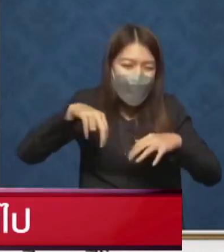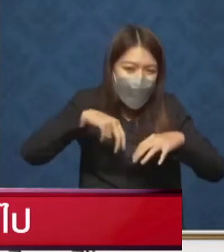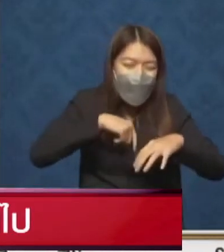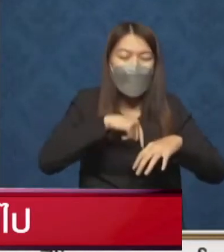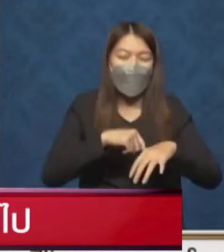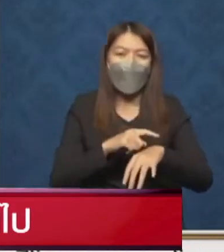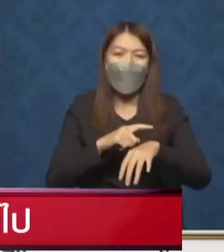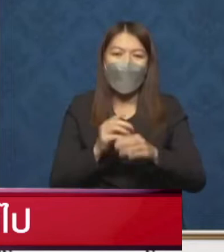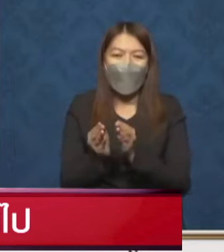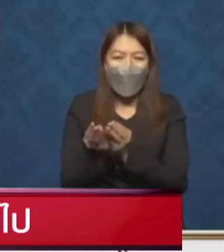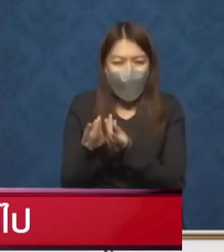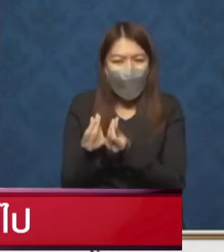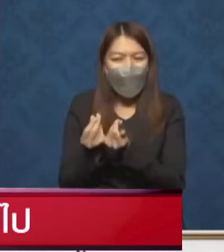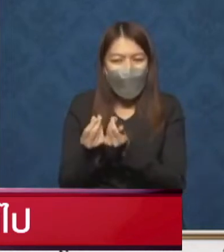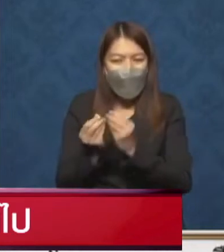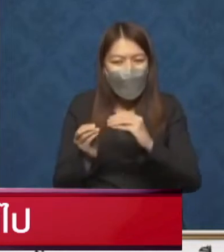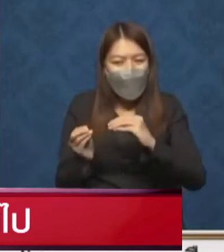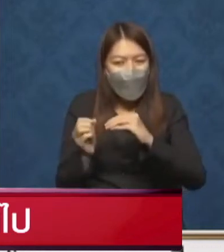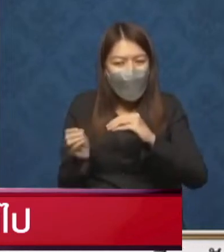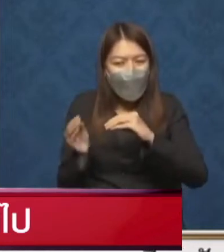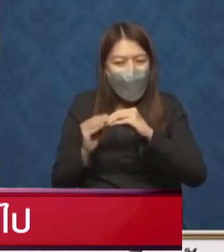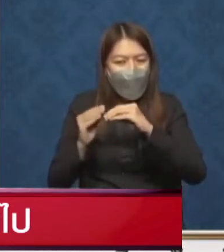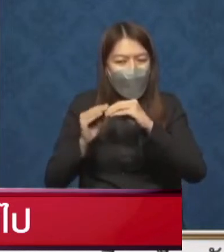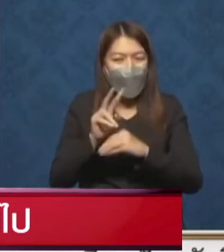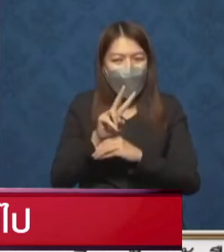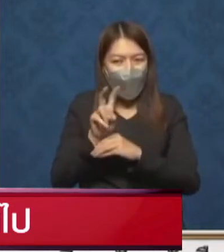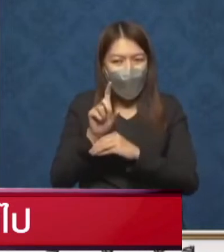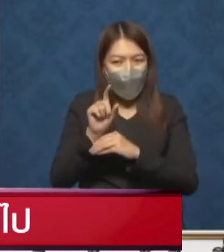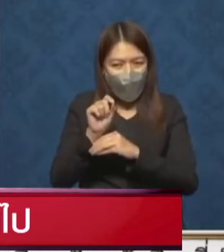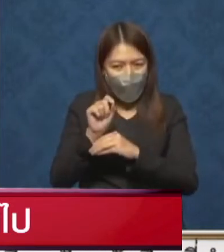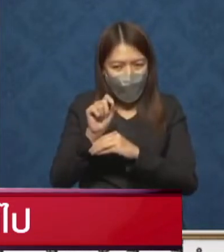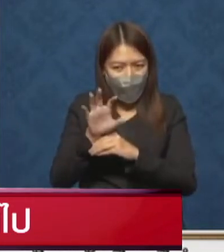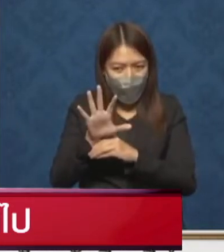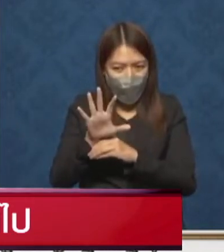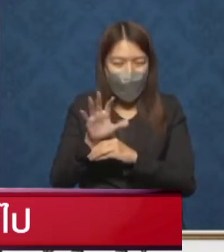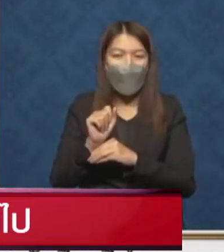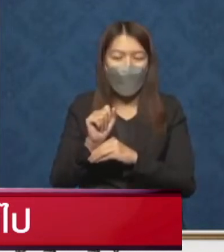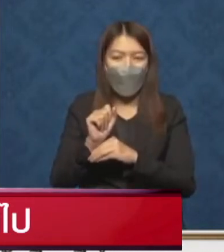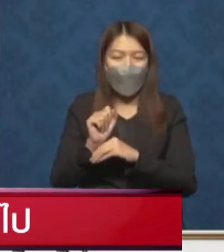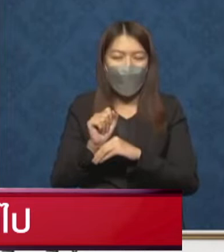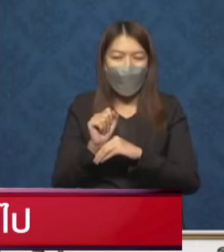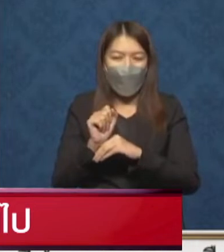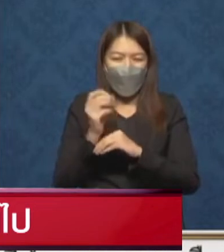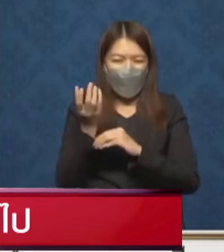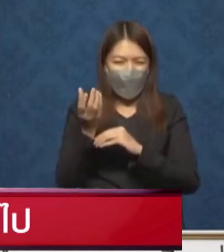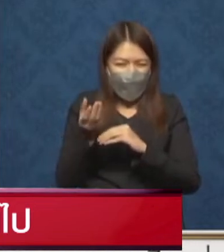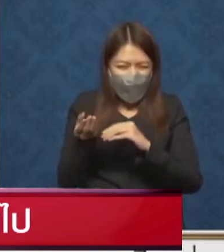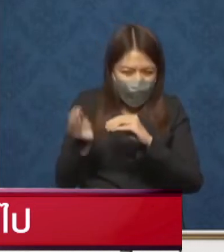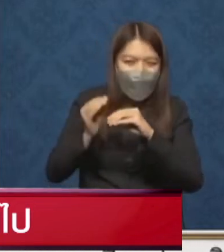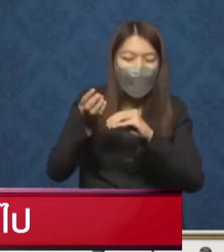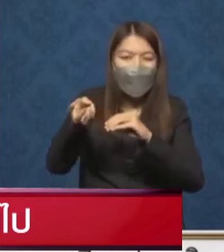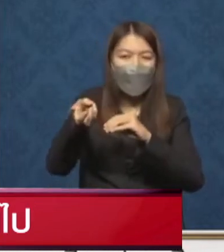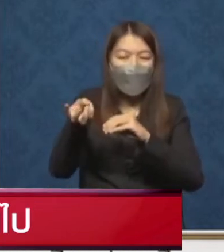ทำให้นายชาดาไทเศษสสอุทัยธานีจากพรรคภูมิใจไทยขอให้ประธานสภาเปิดเผยรายชื่อสสที่มาประชุมทั้งหม